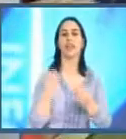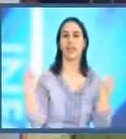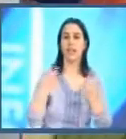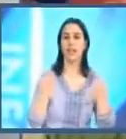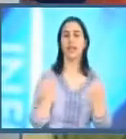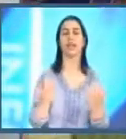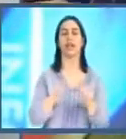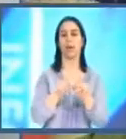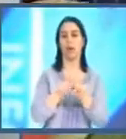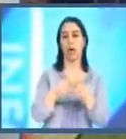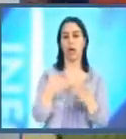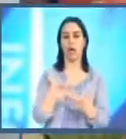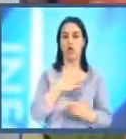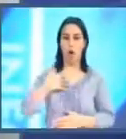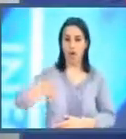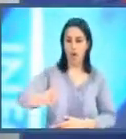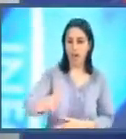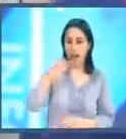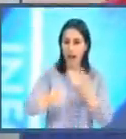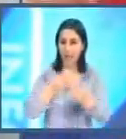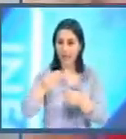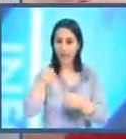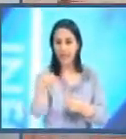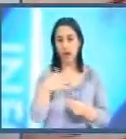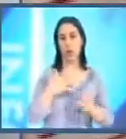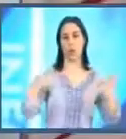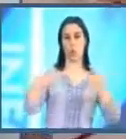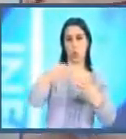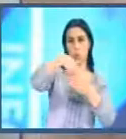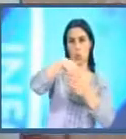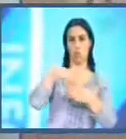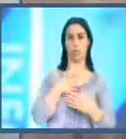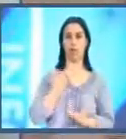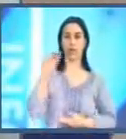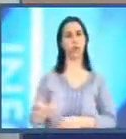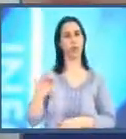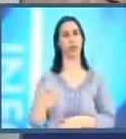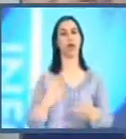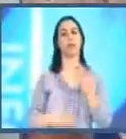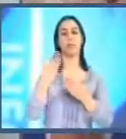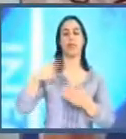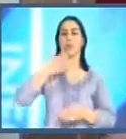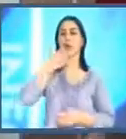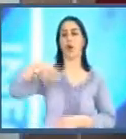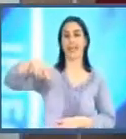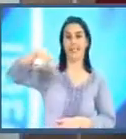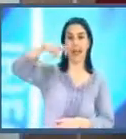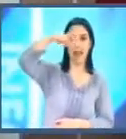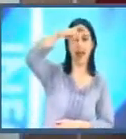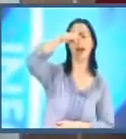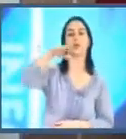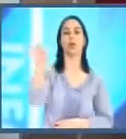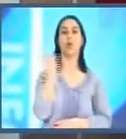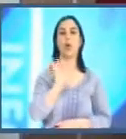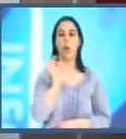menys, el que no vols que facin tant. Si n'hi ha al meu grup de classe, és molt important que comencin a pujar les escales, que